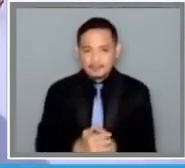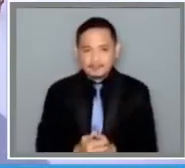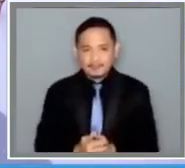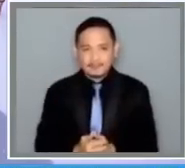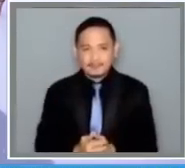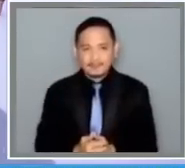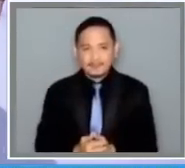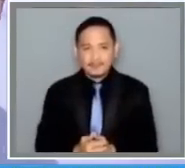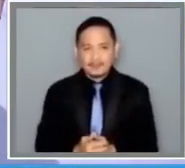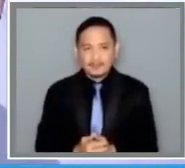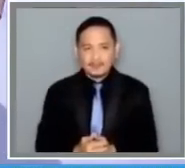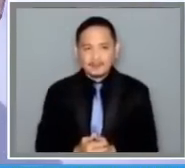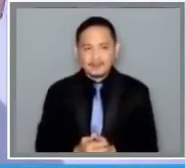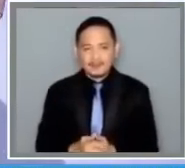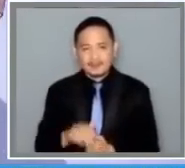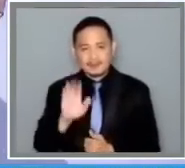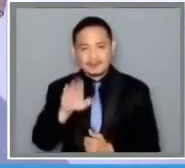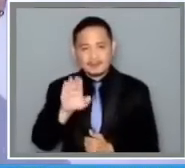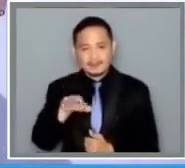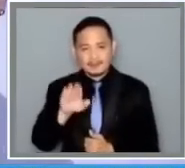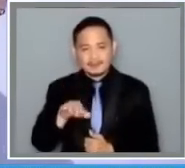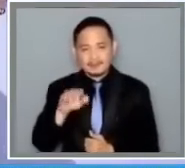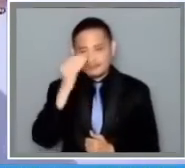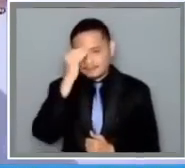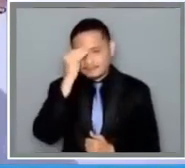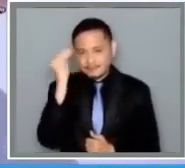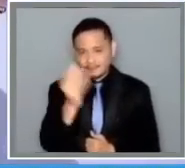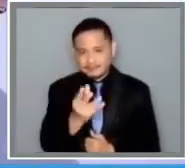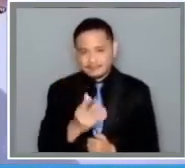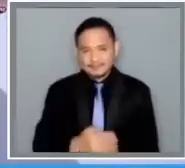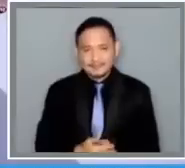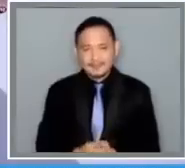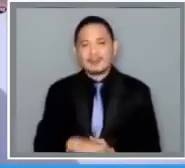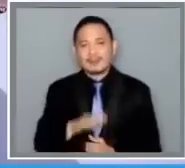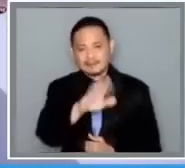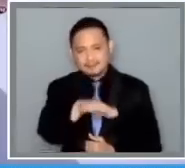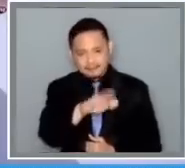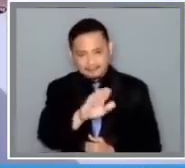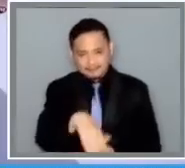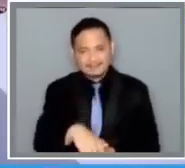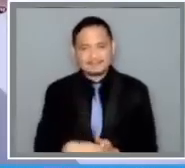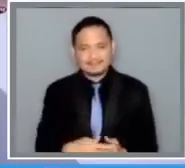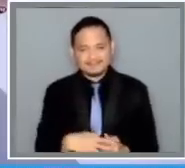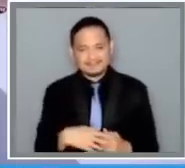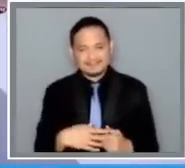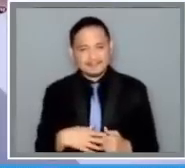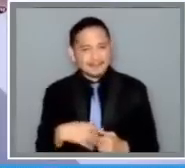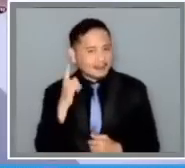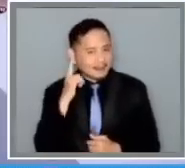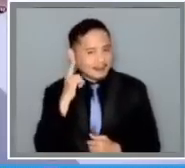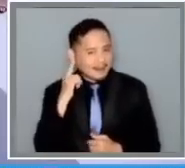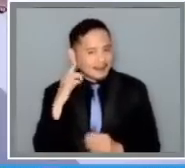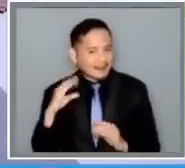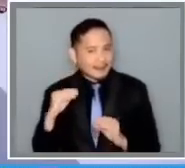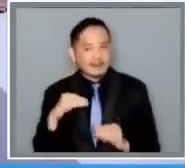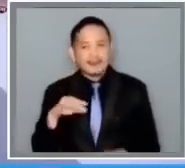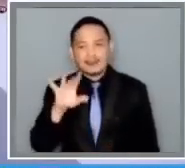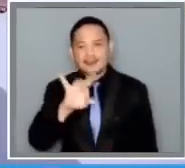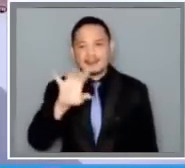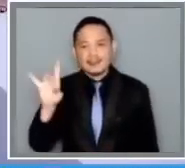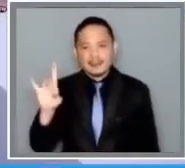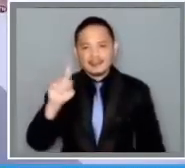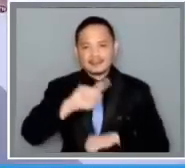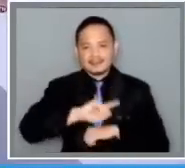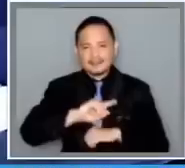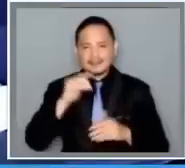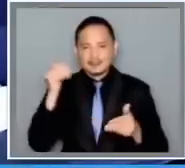Ito na ha. Uy, alam mo ba, Mare, ito, Mark, dahil napadaan ka naman. Bakit? 88 days na lang Pasko na. Binilang ko yan. Ayan